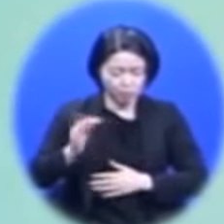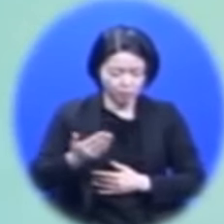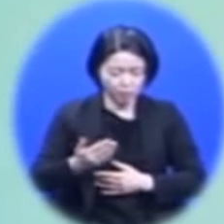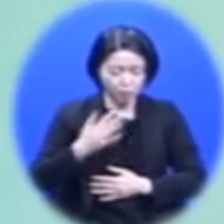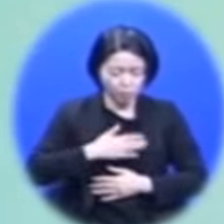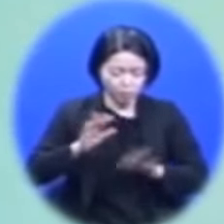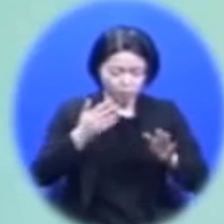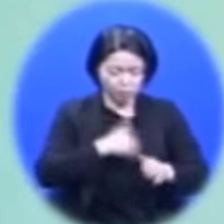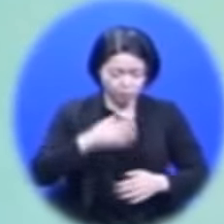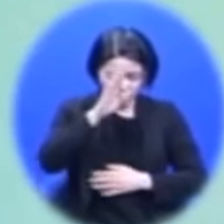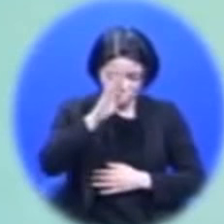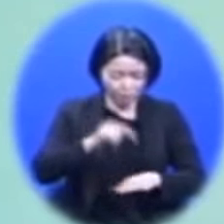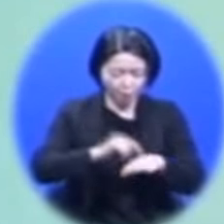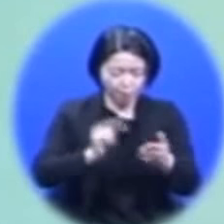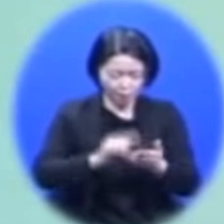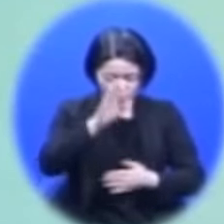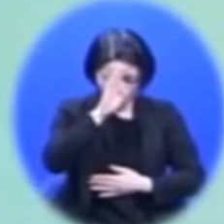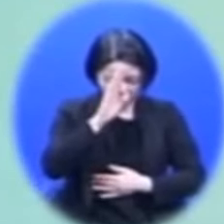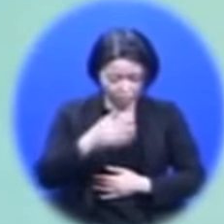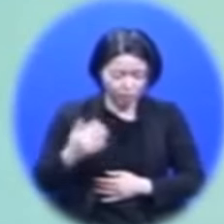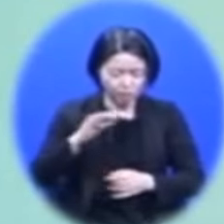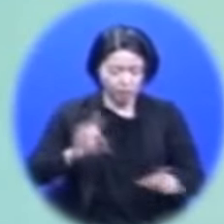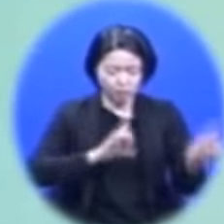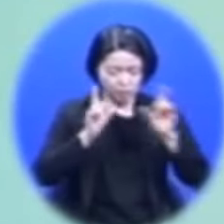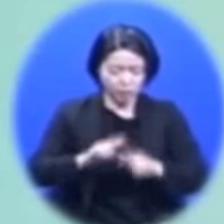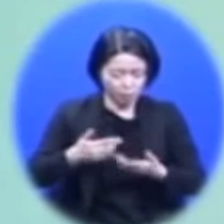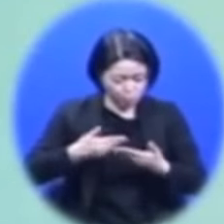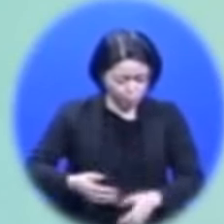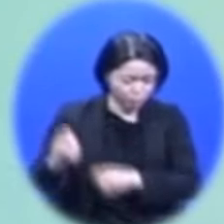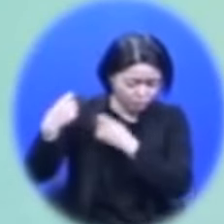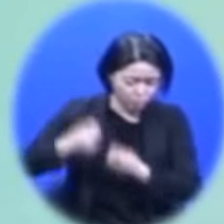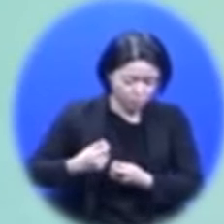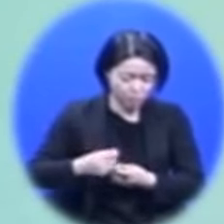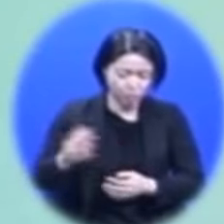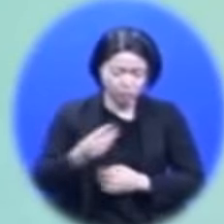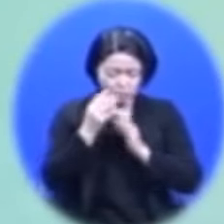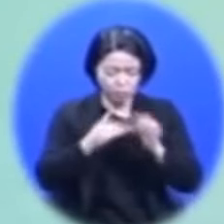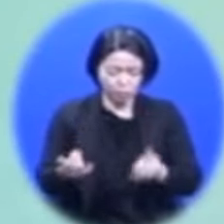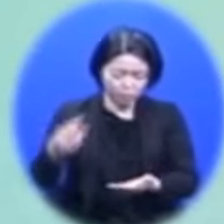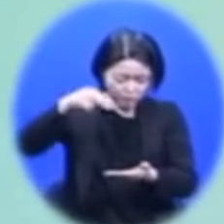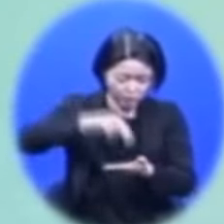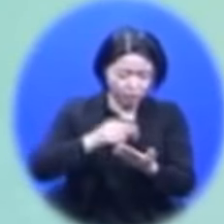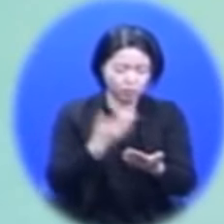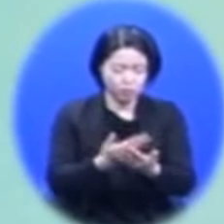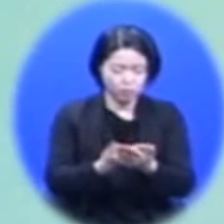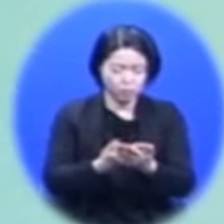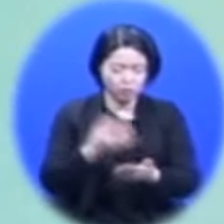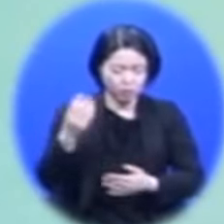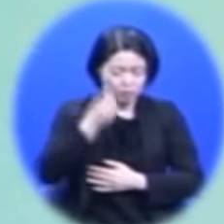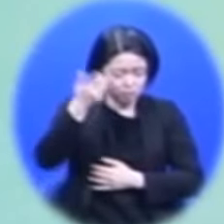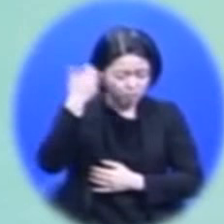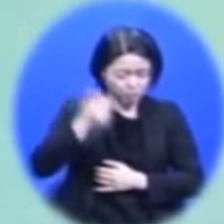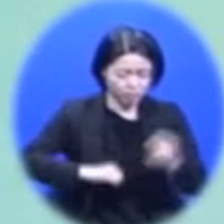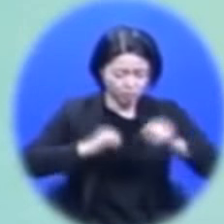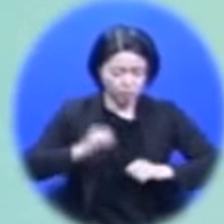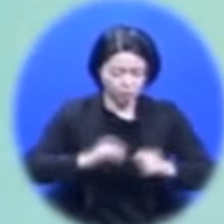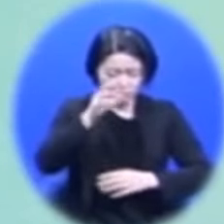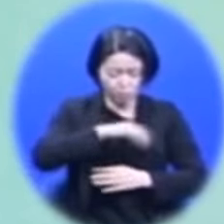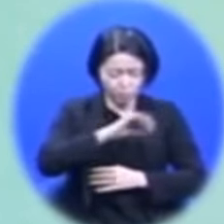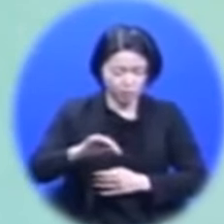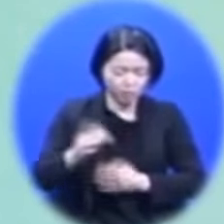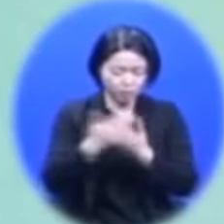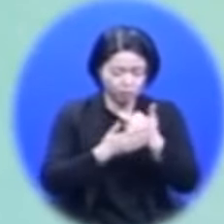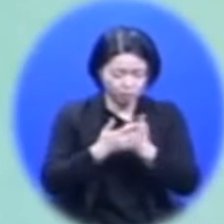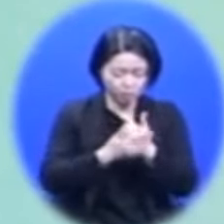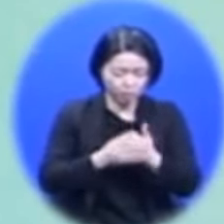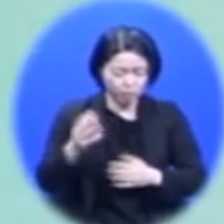병, 마음의 병, 삶의 무거운 짐에서 성도들을 일으켜 주소서. 성령의 역사하심과 십자가의 은혜로